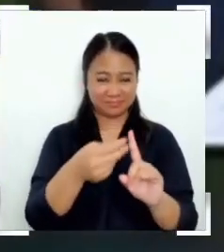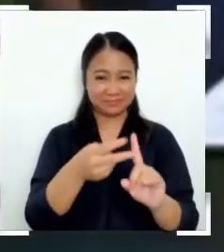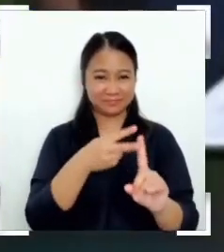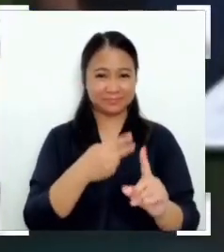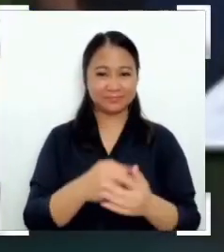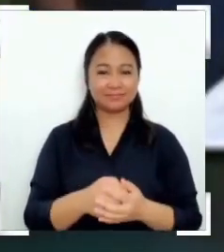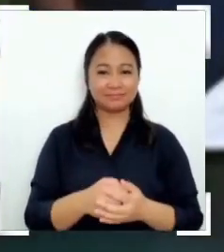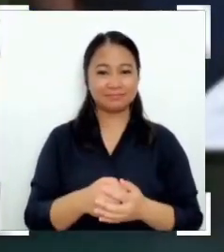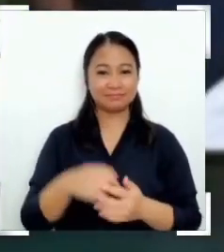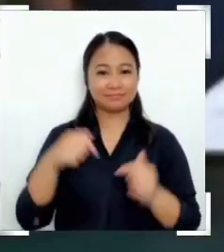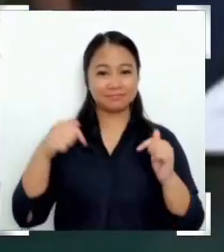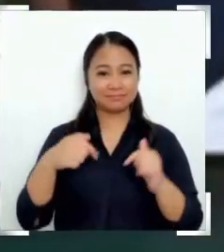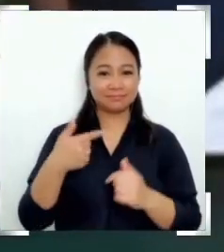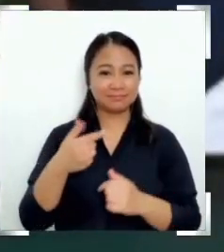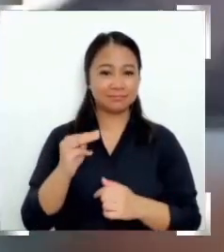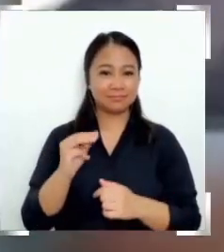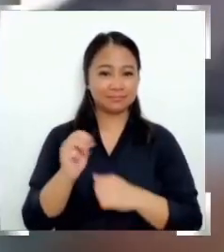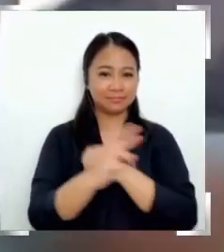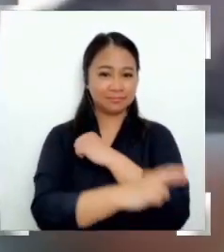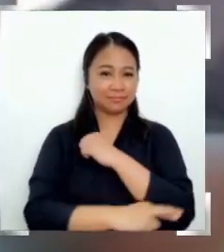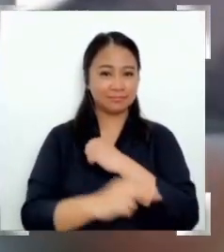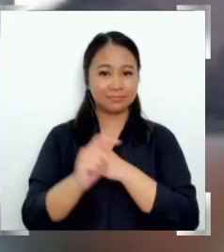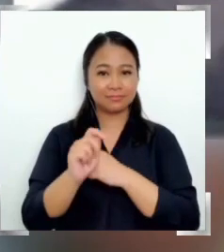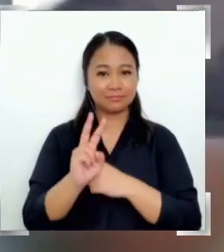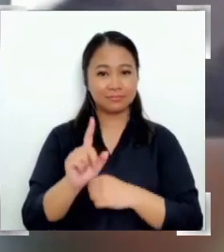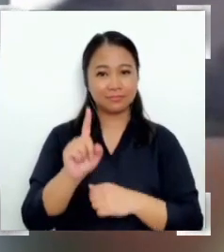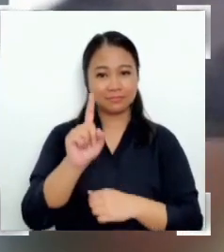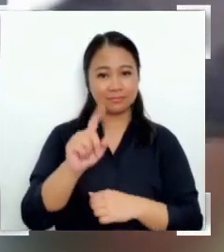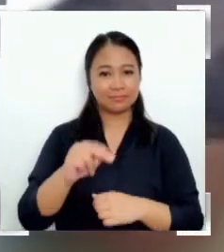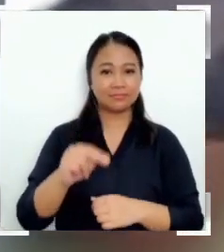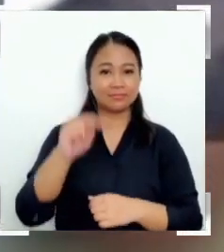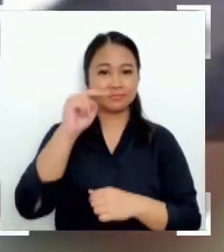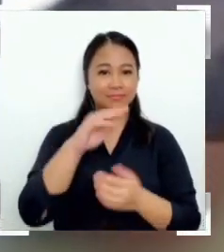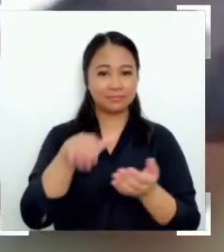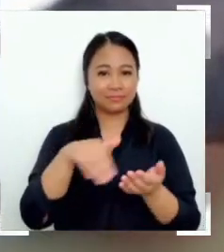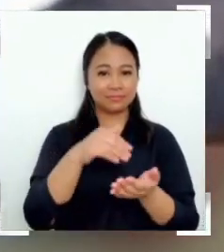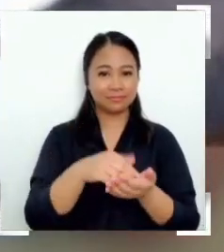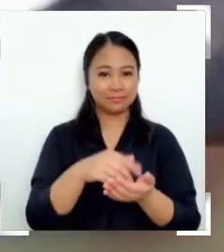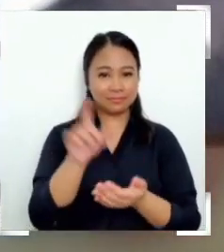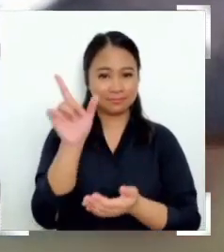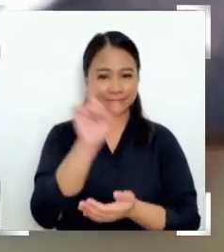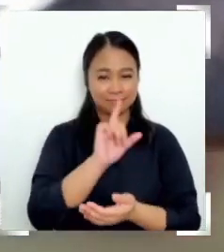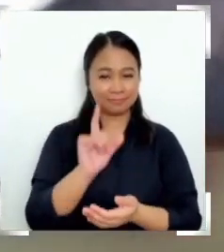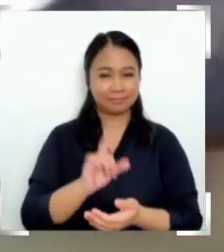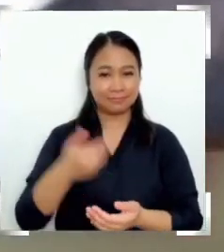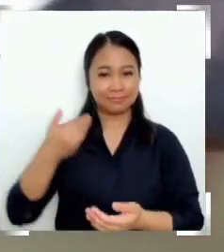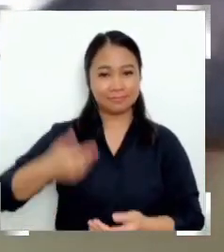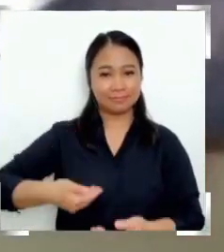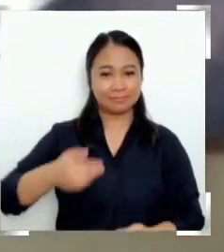Regional TV 1 North Central Luzon, ako si Russell Simorio, ang inyong saksi.